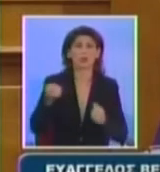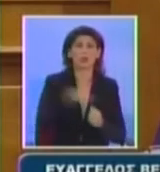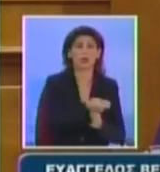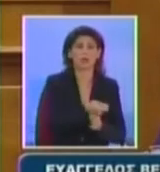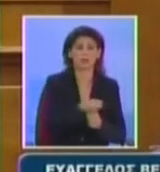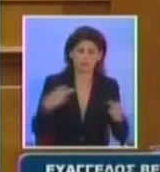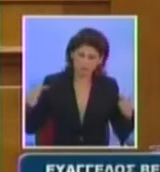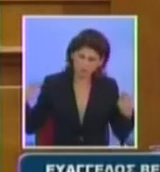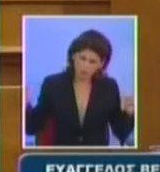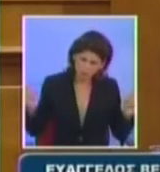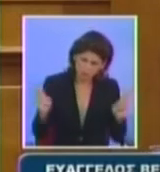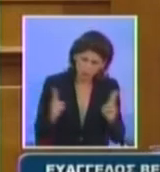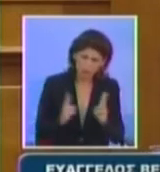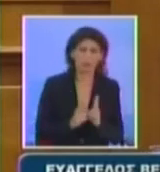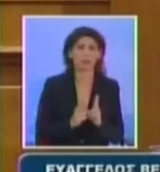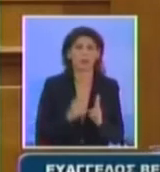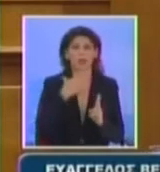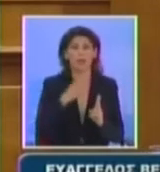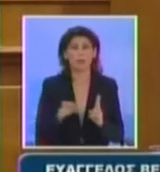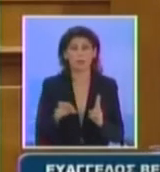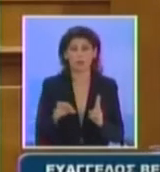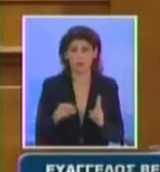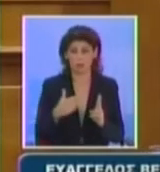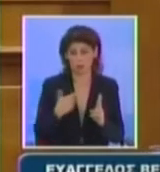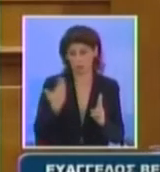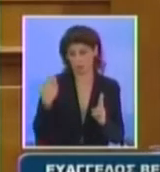του περικοπή. Επειδή